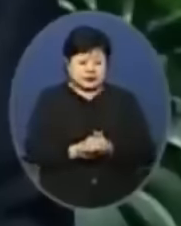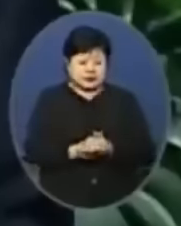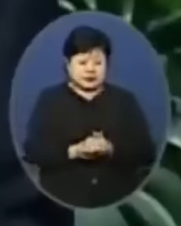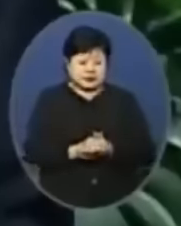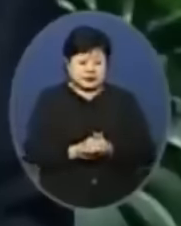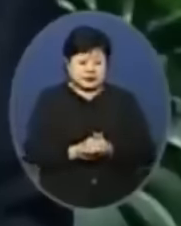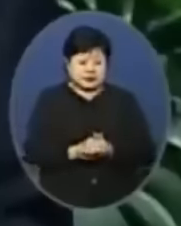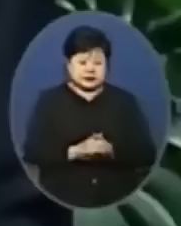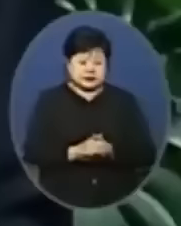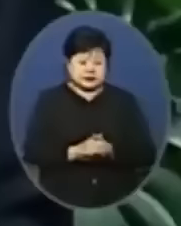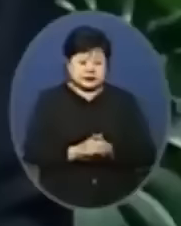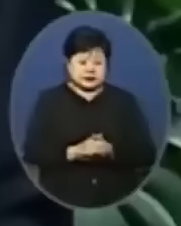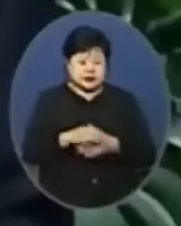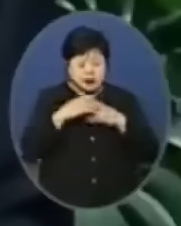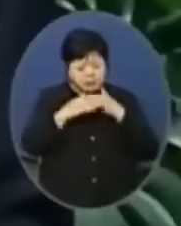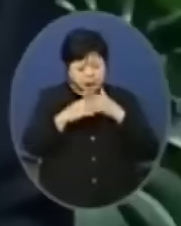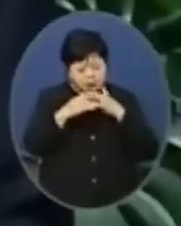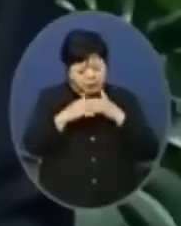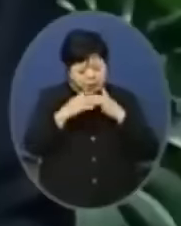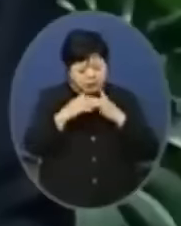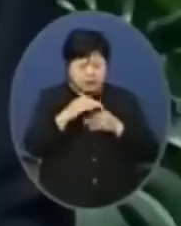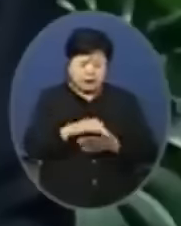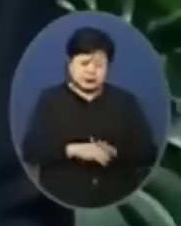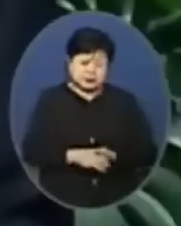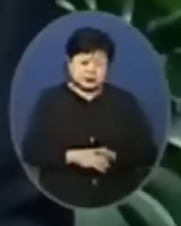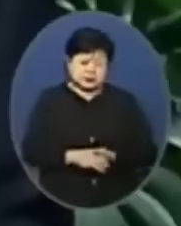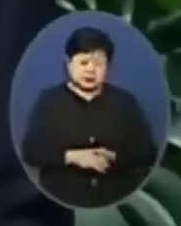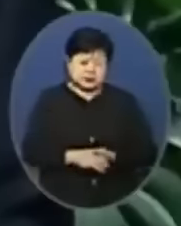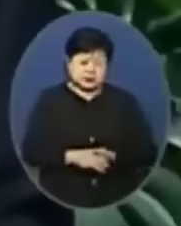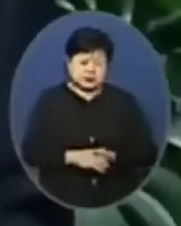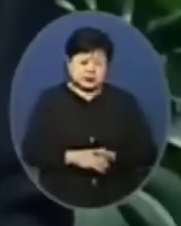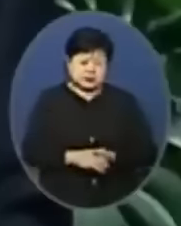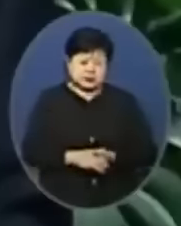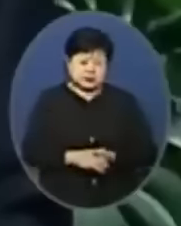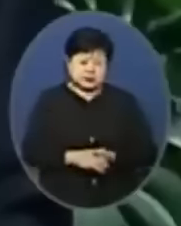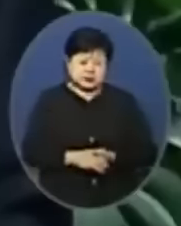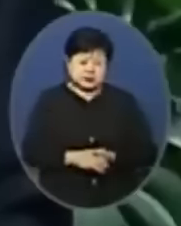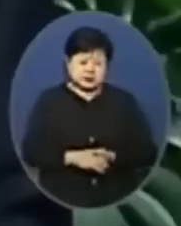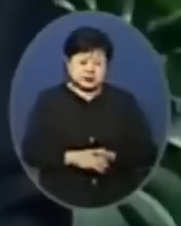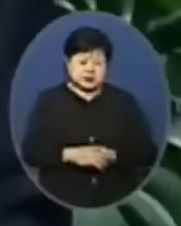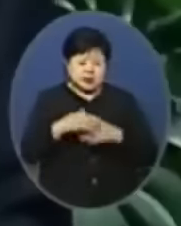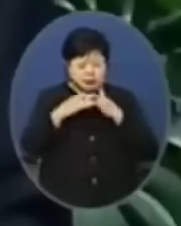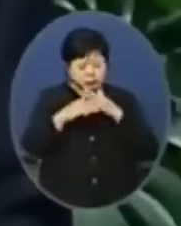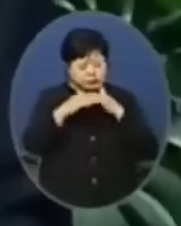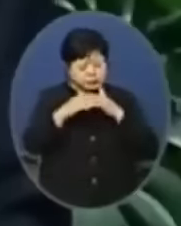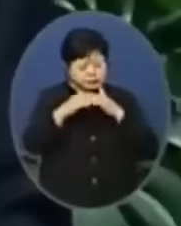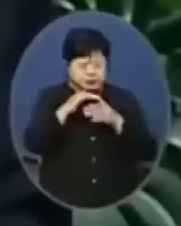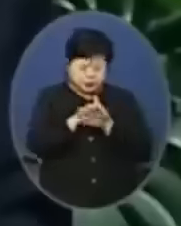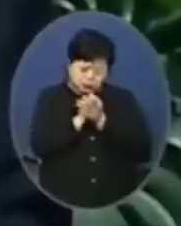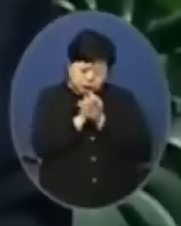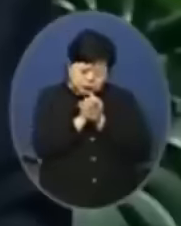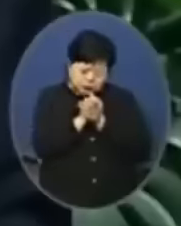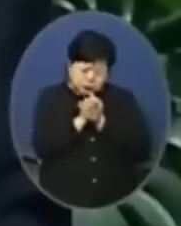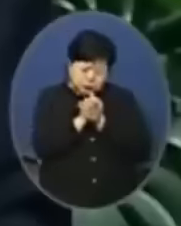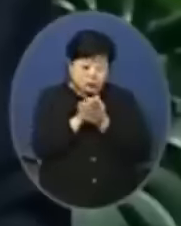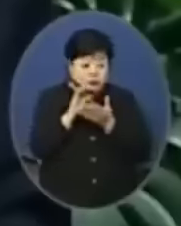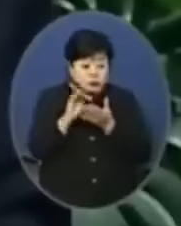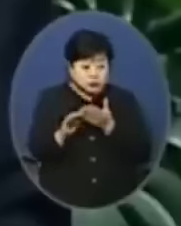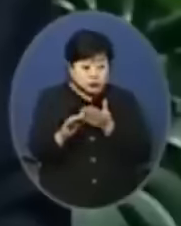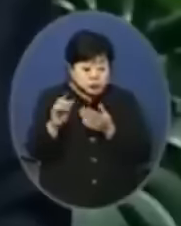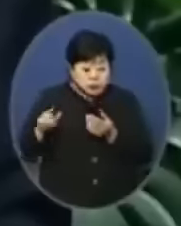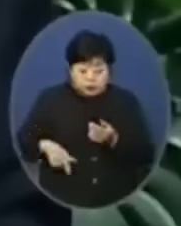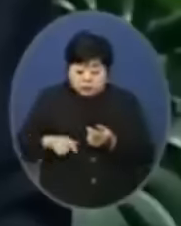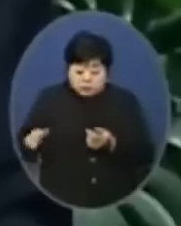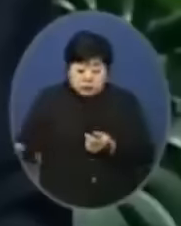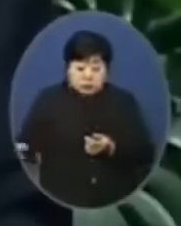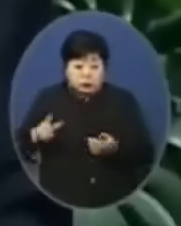기도는 해도 무엇이 좋지 않은 일이 생겼는지 알지 못하기 때문에 방언으로 기도를 자꾸 했습니다. 그러고 난 다음 저녁이